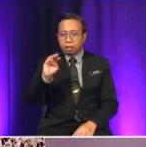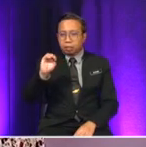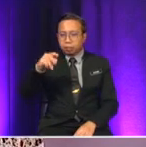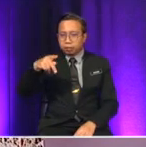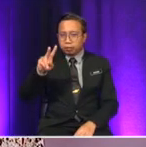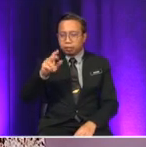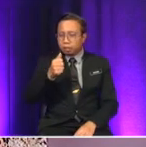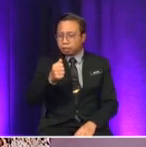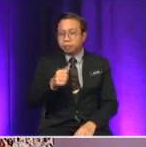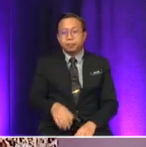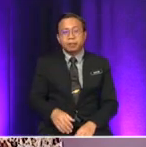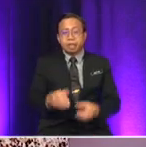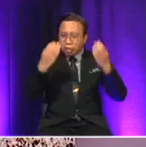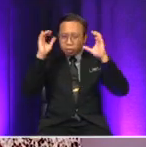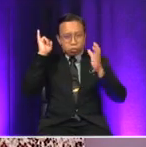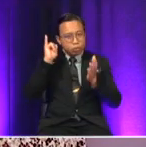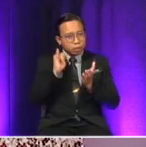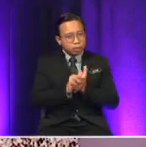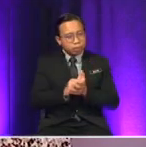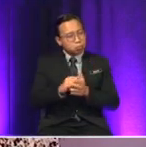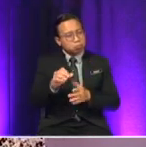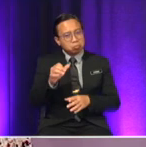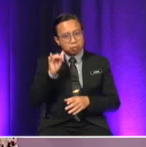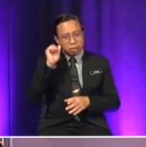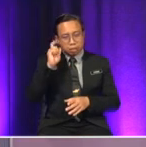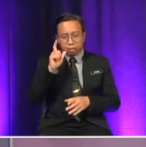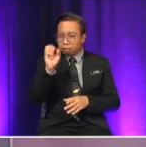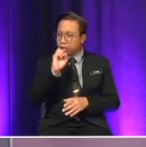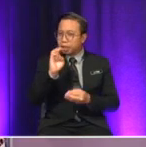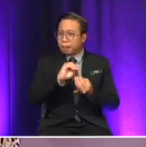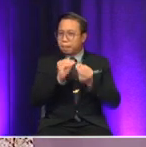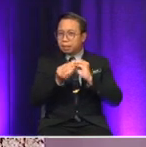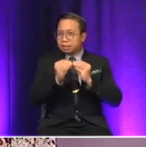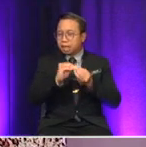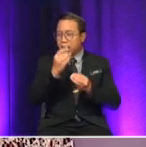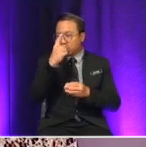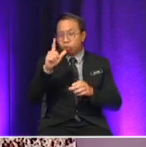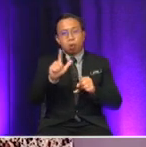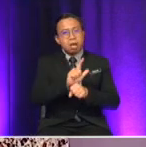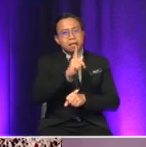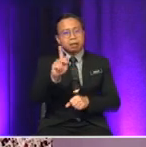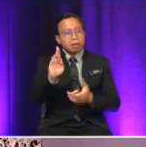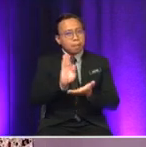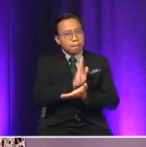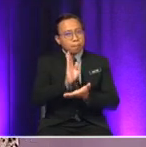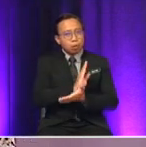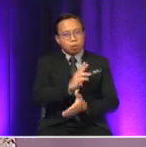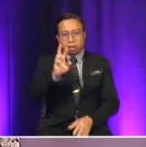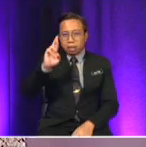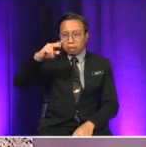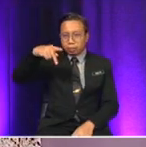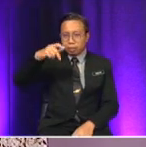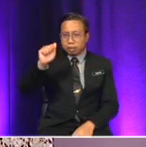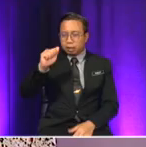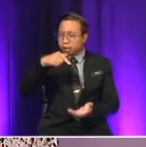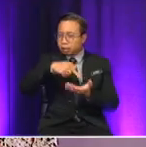yakin juga Alisha tidak akan menghadapi sebarang masalah untuk melengkapkan borang perancangan aktiviti